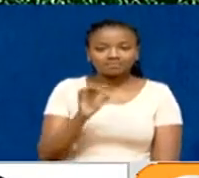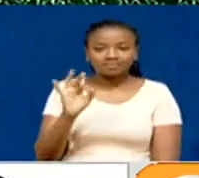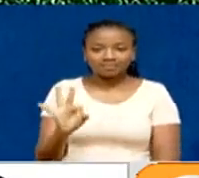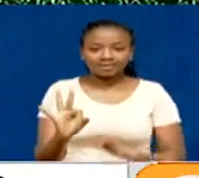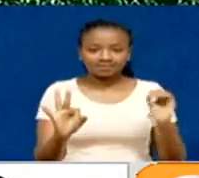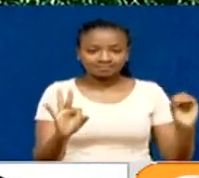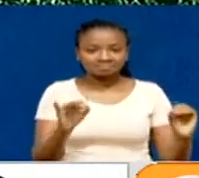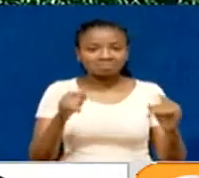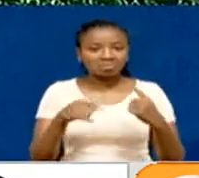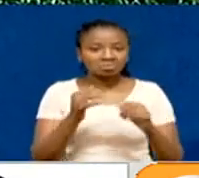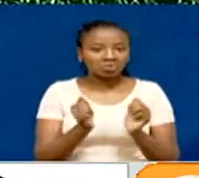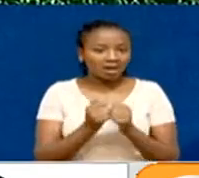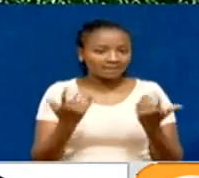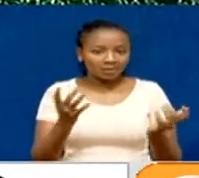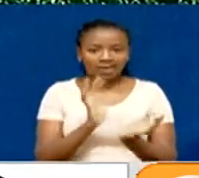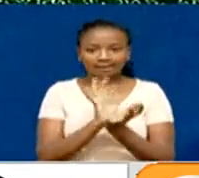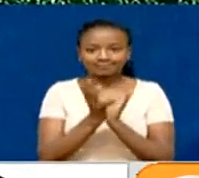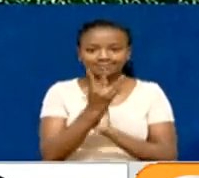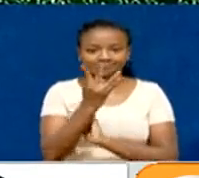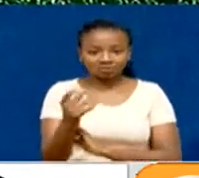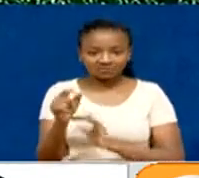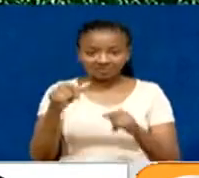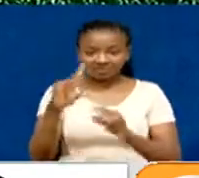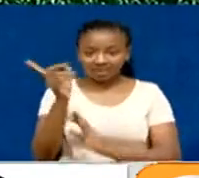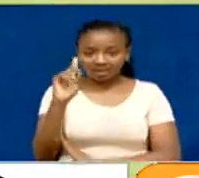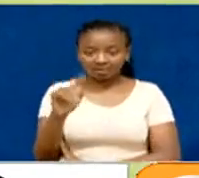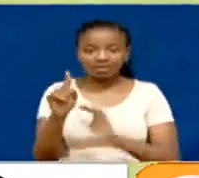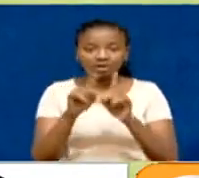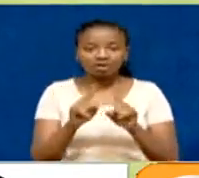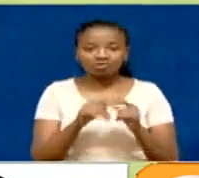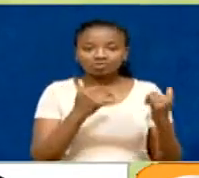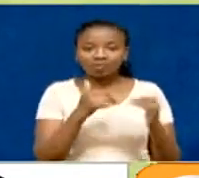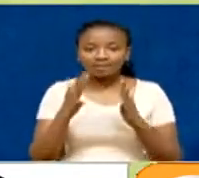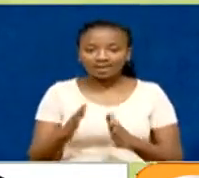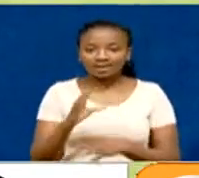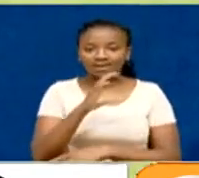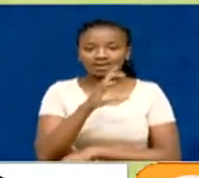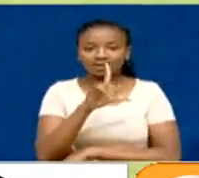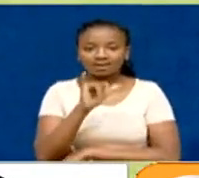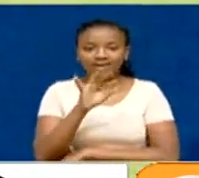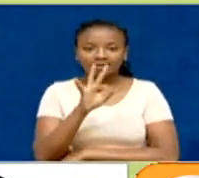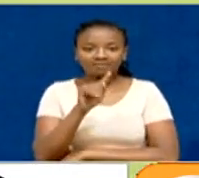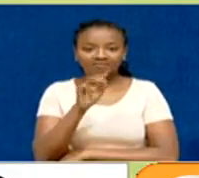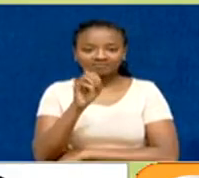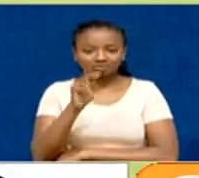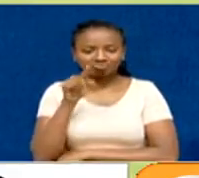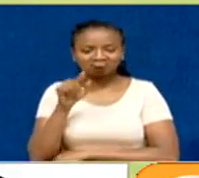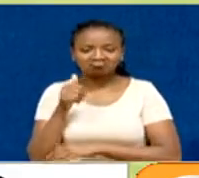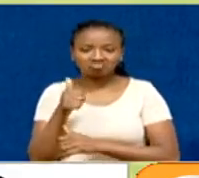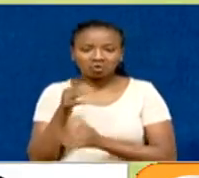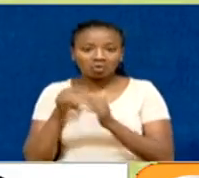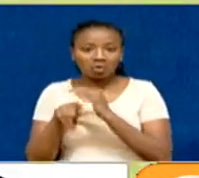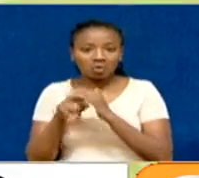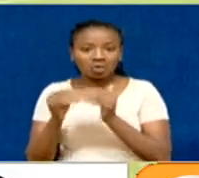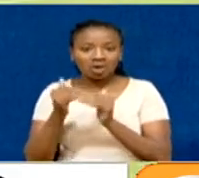ligi kuu iliyoandaliwa ugani Kasarani mjini Nairobi. Mchezaji Clifton Miheso aliweka polisi kifua mbele baada